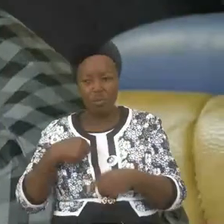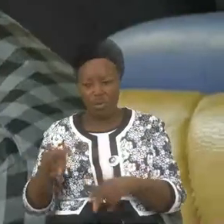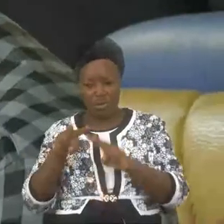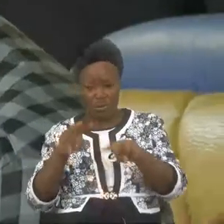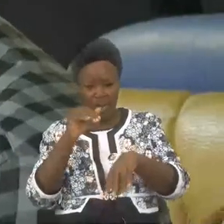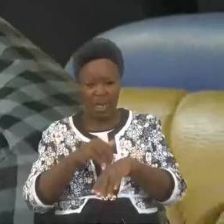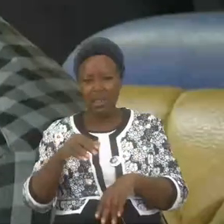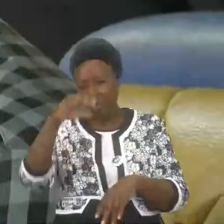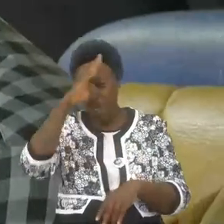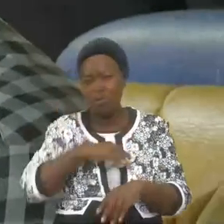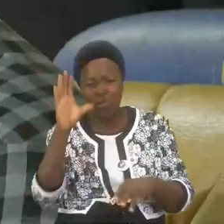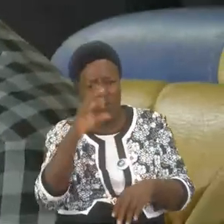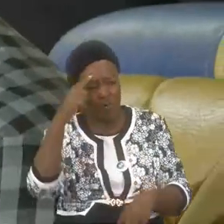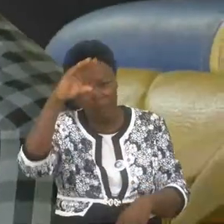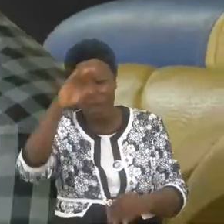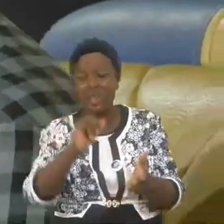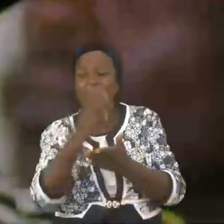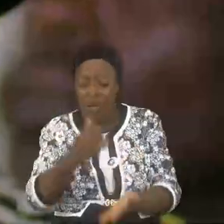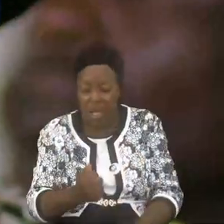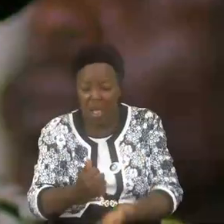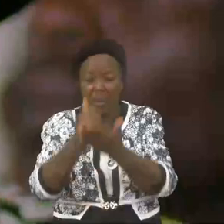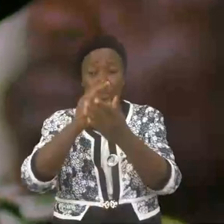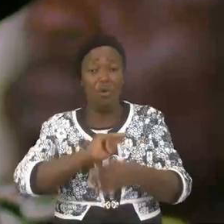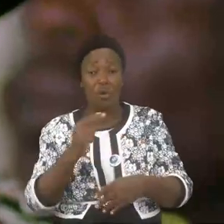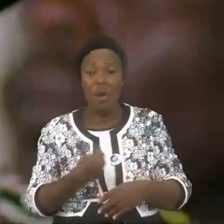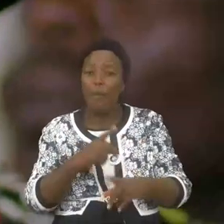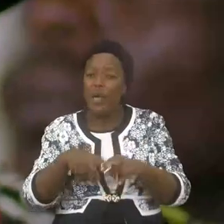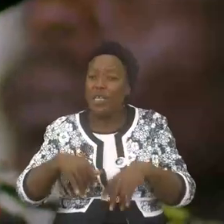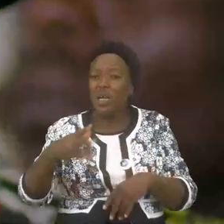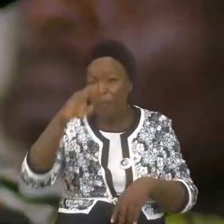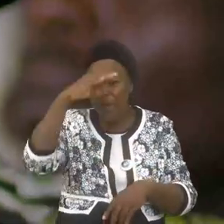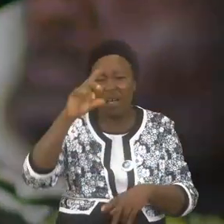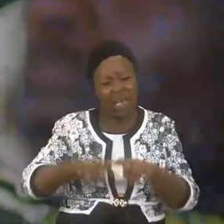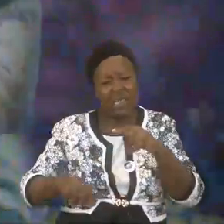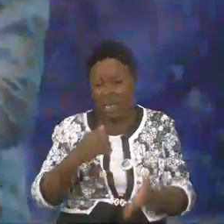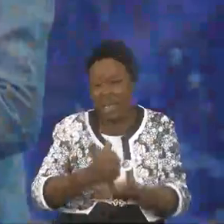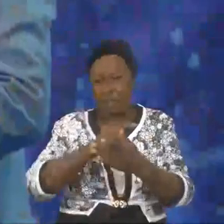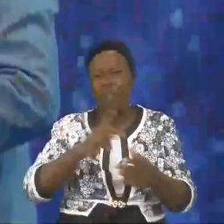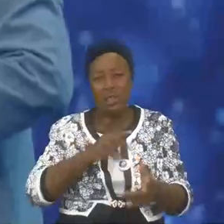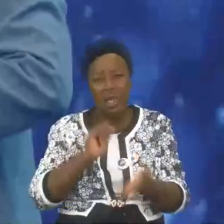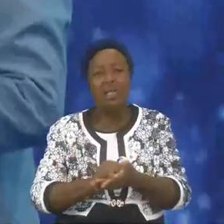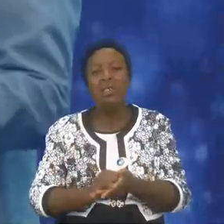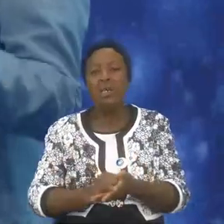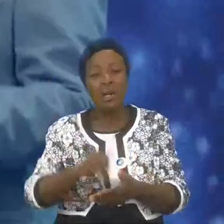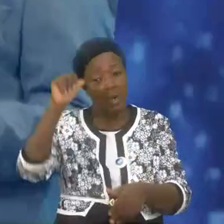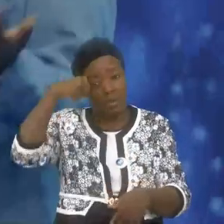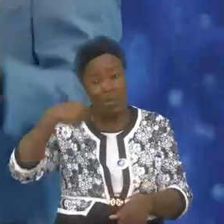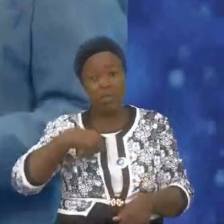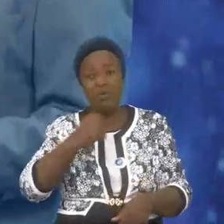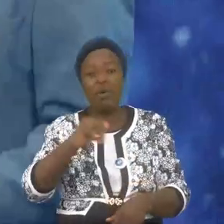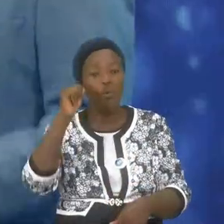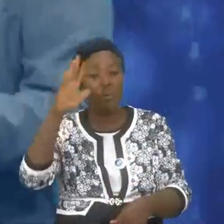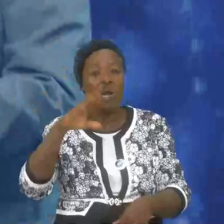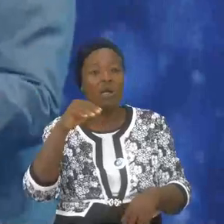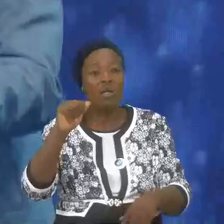les hommes, nous cherchons les hommes qui vont nous donner cela, mais ils n'arrivent pas à nous aider. Cela me rappelle une femme en Marc